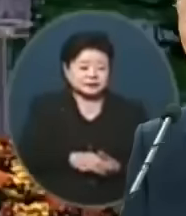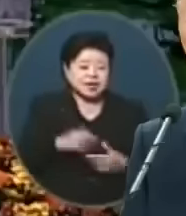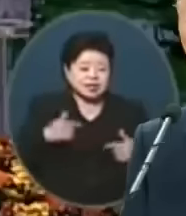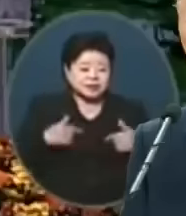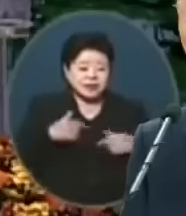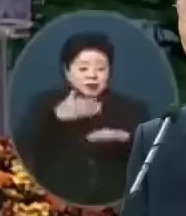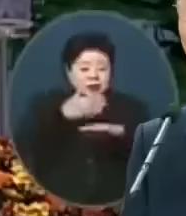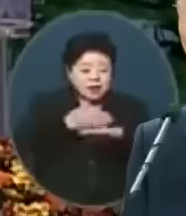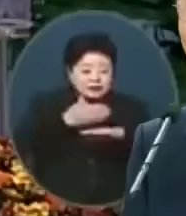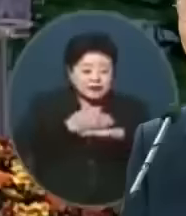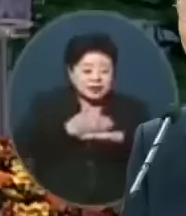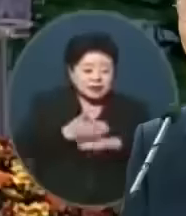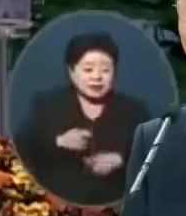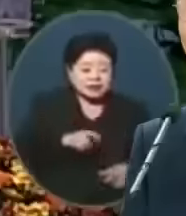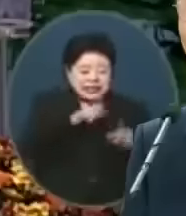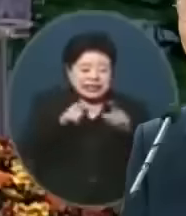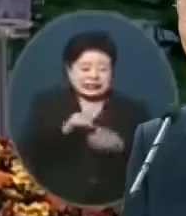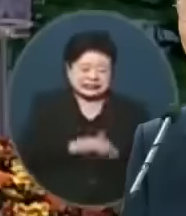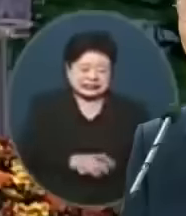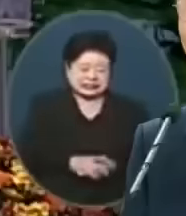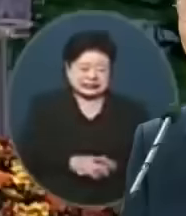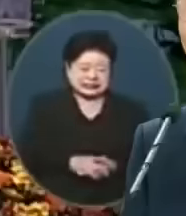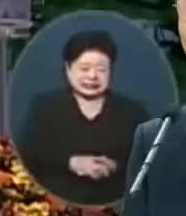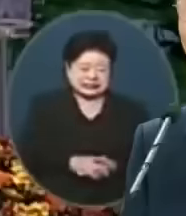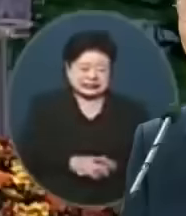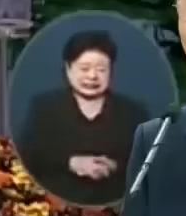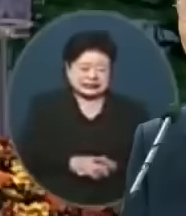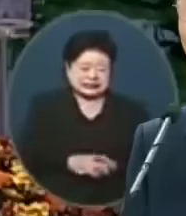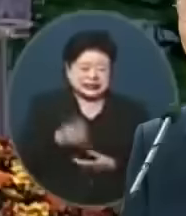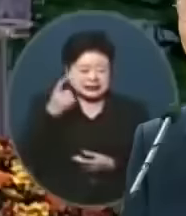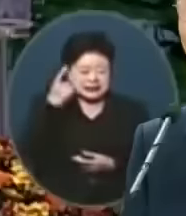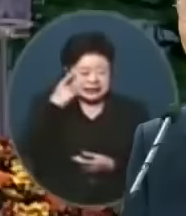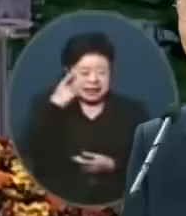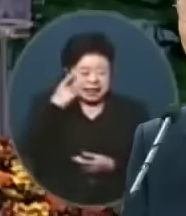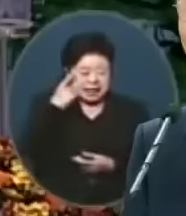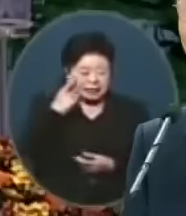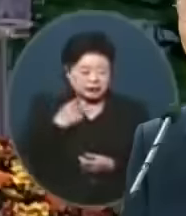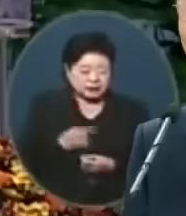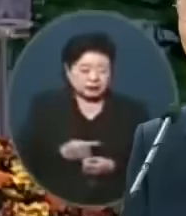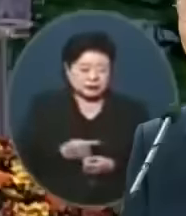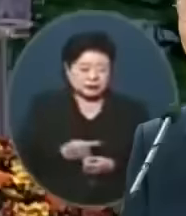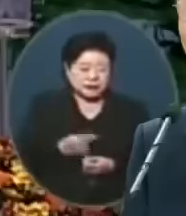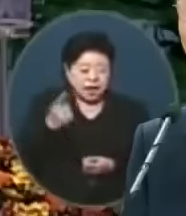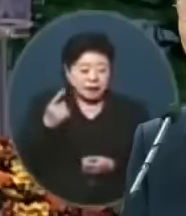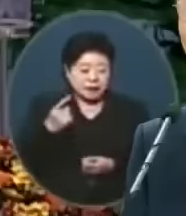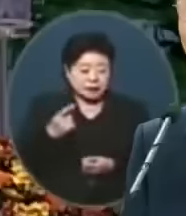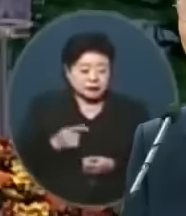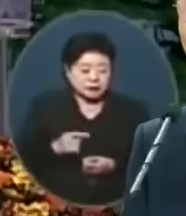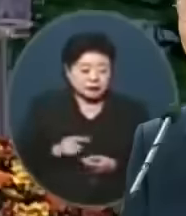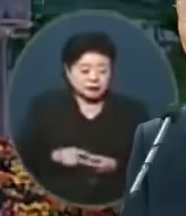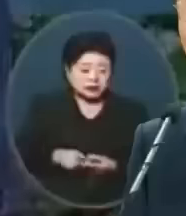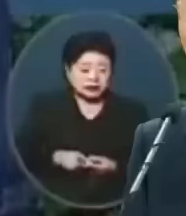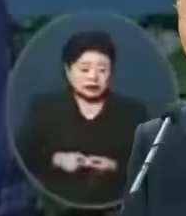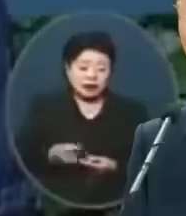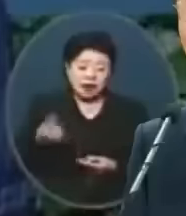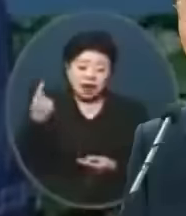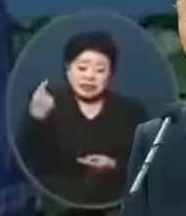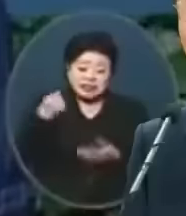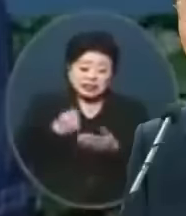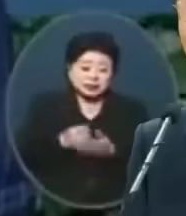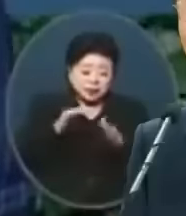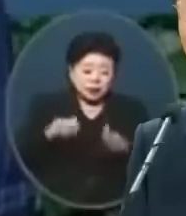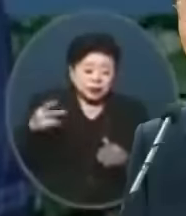기뻐하고 감사하며 살아야지 그렇게 한번 생각한다고 해서 절로 그렇게 되는 것이 아닙니다. 어제 그렇게 결심했으면 오늘